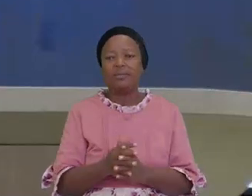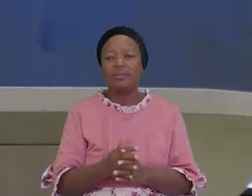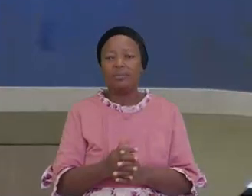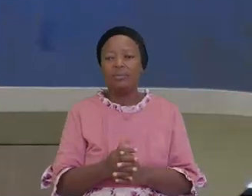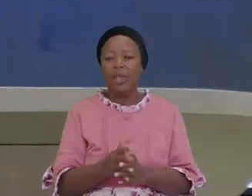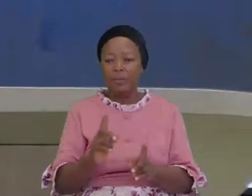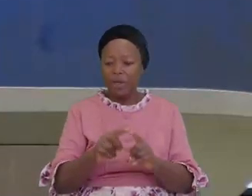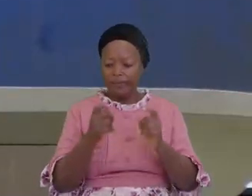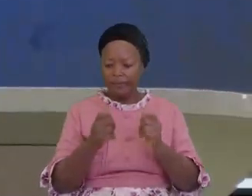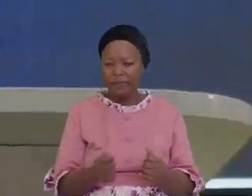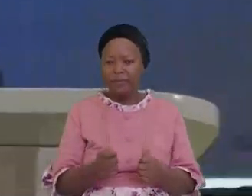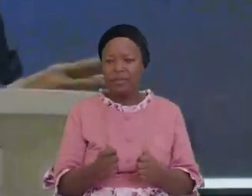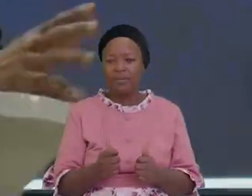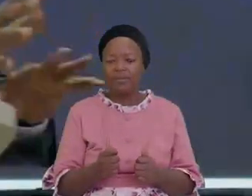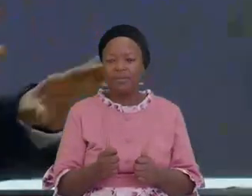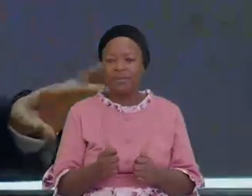Et tout d'un coup,